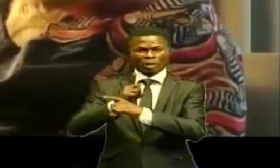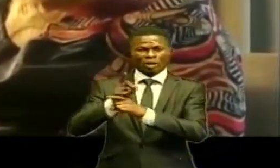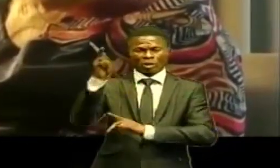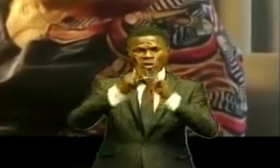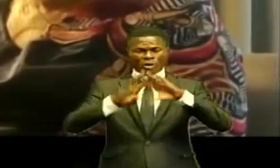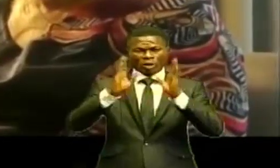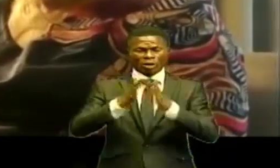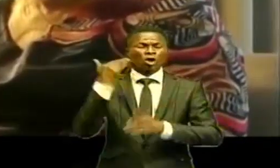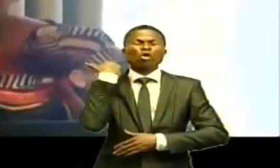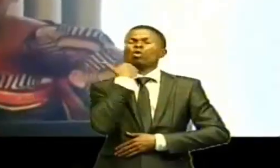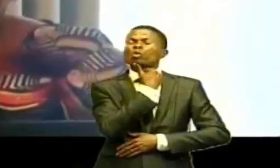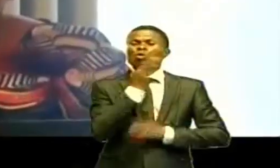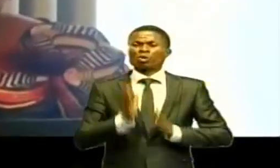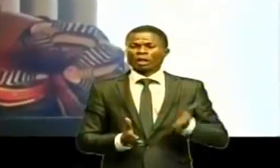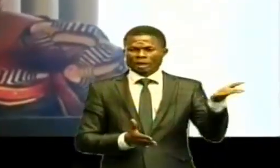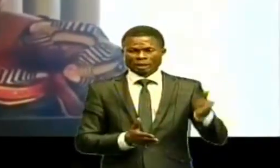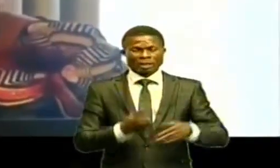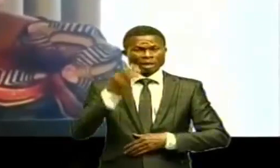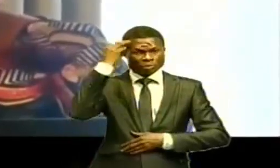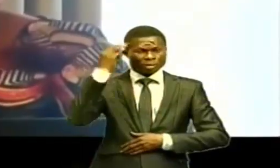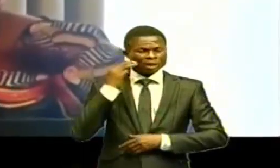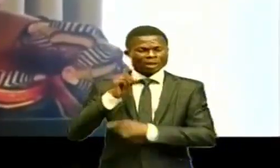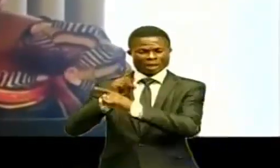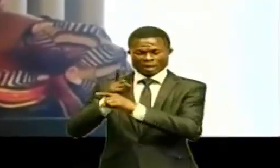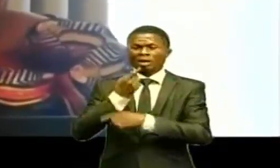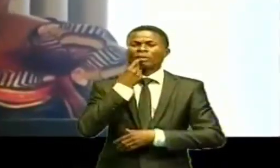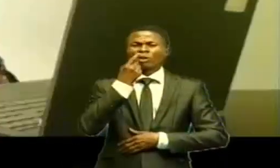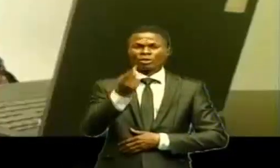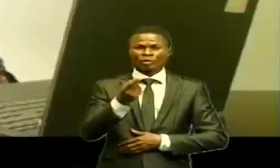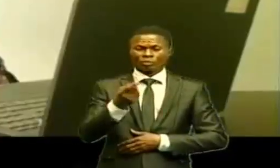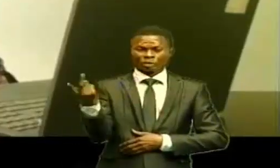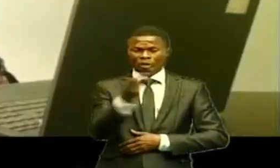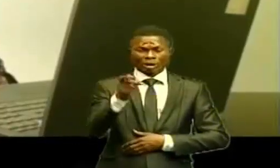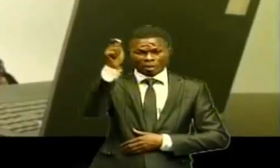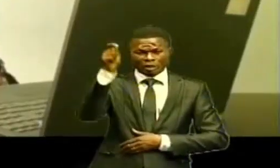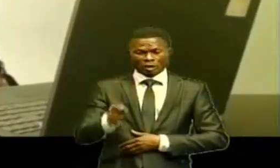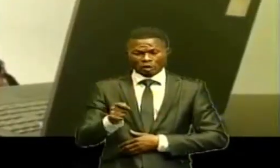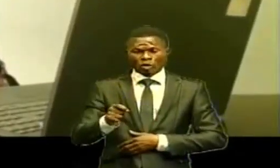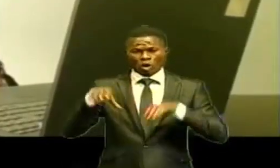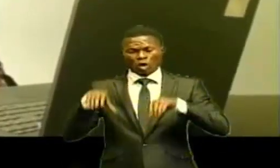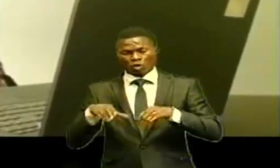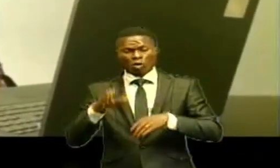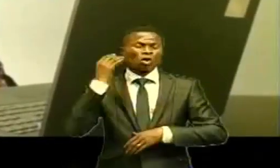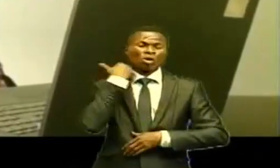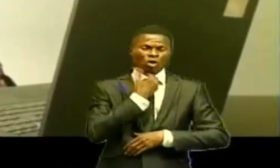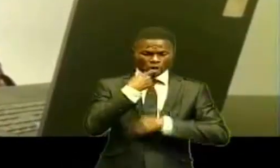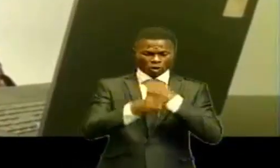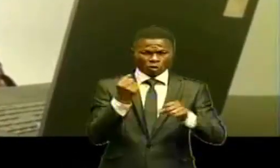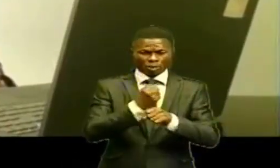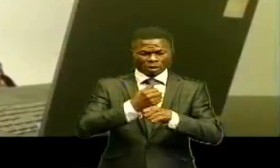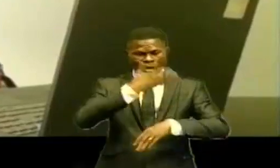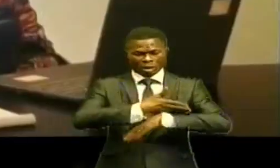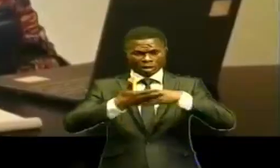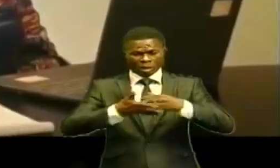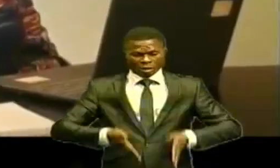peuple ougandais UPDF, le ministre de la Défense a indiqué que les deux forces engagées ont lancé des travaux de réhabilitation